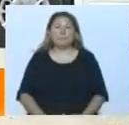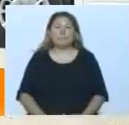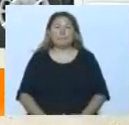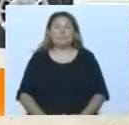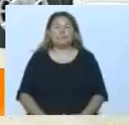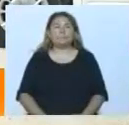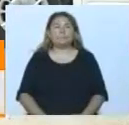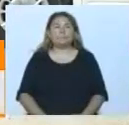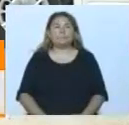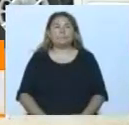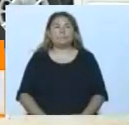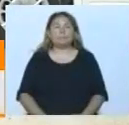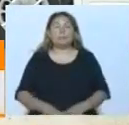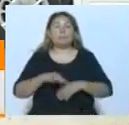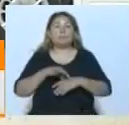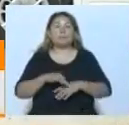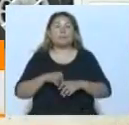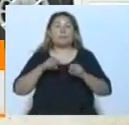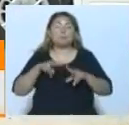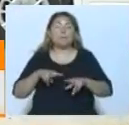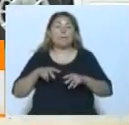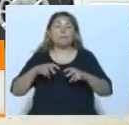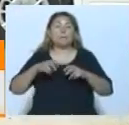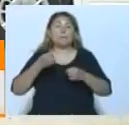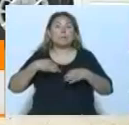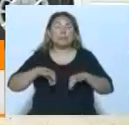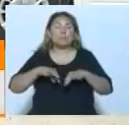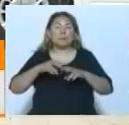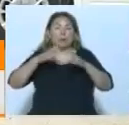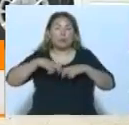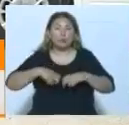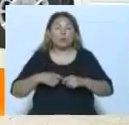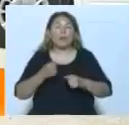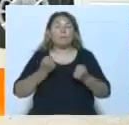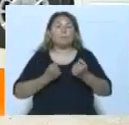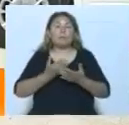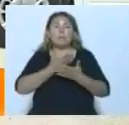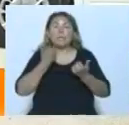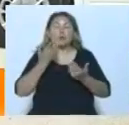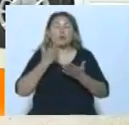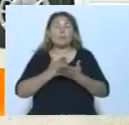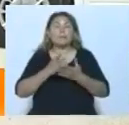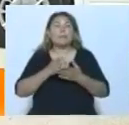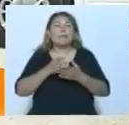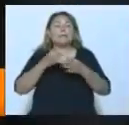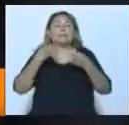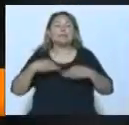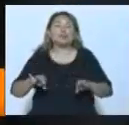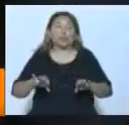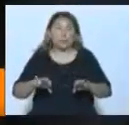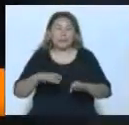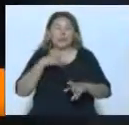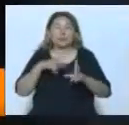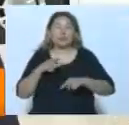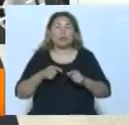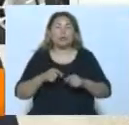нарушения. При проведении транспортного контроля выяснилось, что автомобиль не имел специального разрешения и превышал допустимые